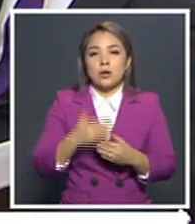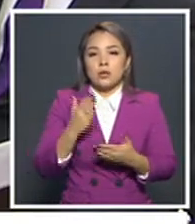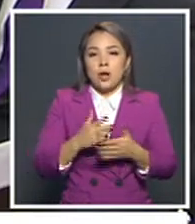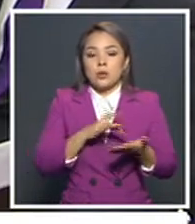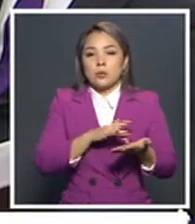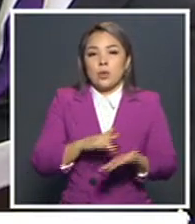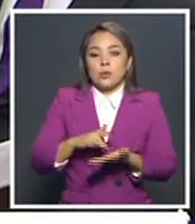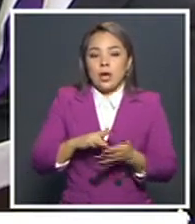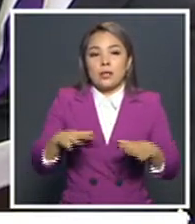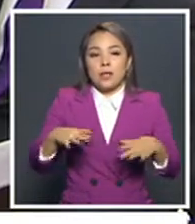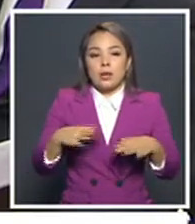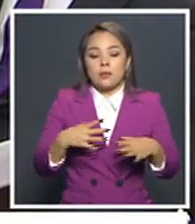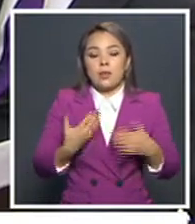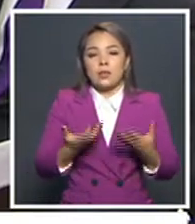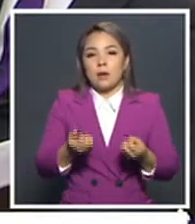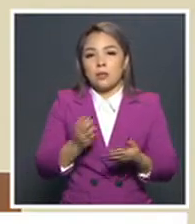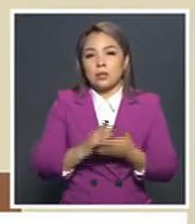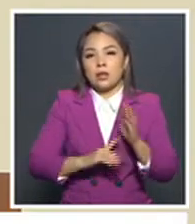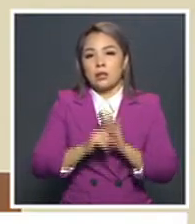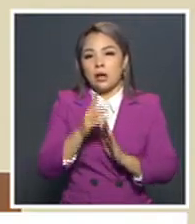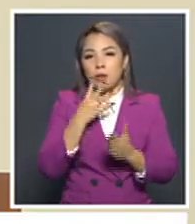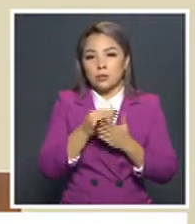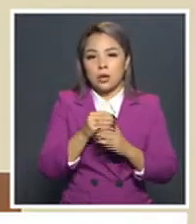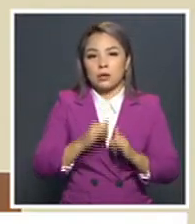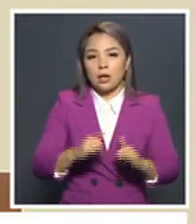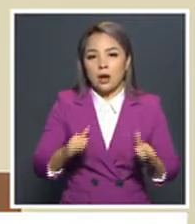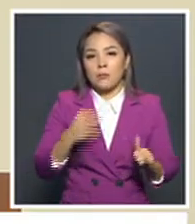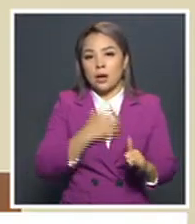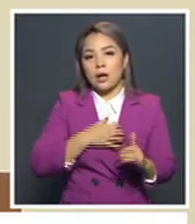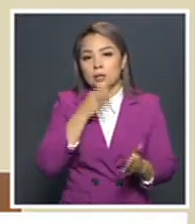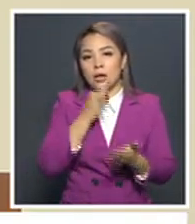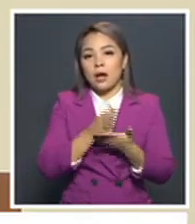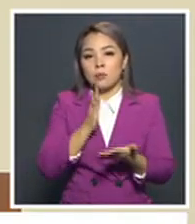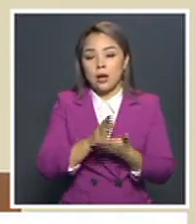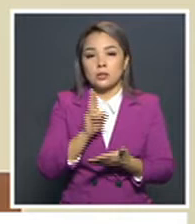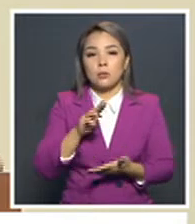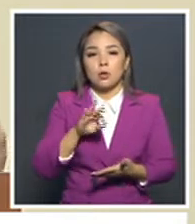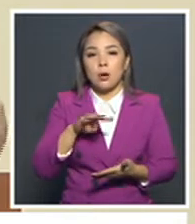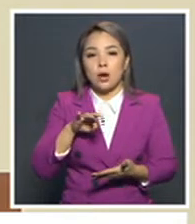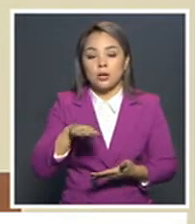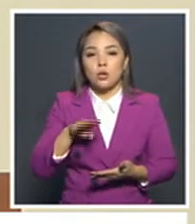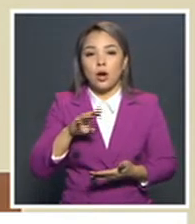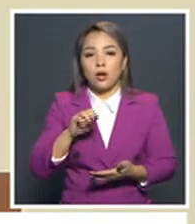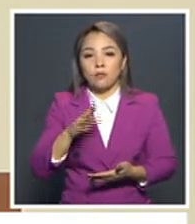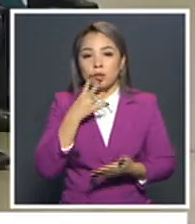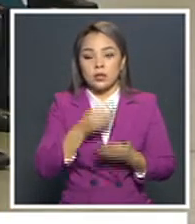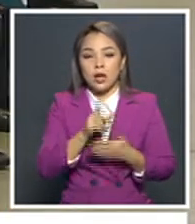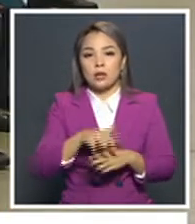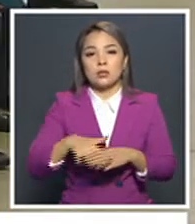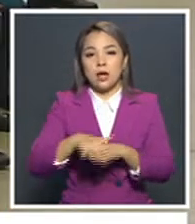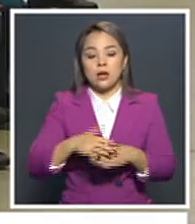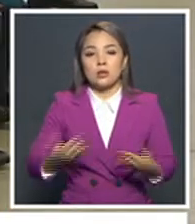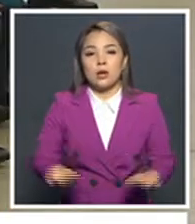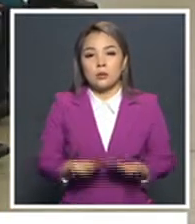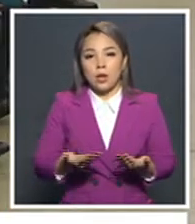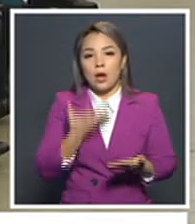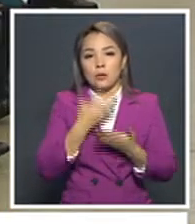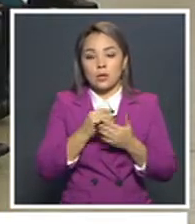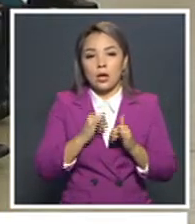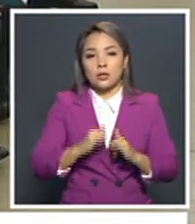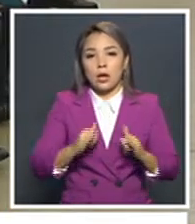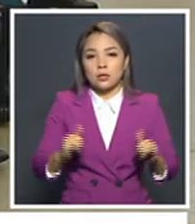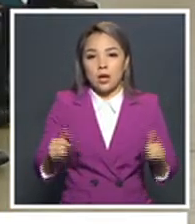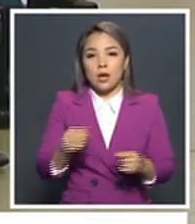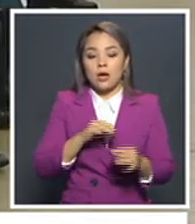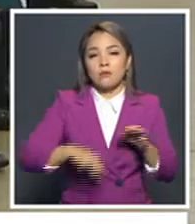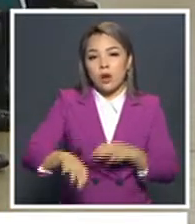әлеуеті бар. Сондықтан бұл саланы ілгерілету аса маңызды. Қасым-Жомарт Тоқаев халықтың тұрмыс деңгейін арттыру,